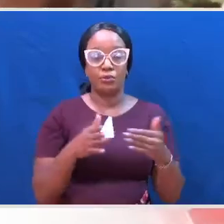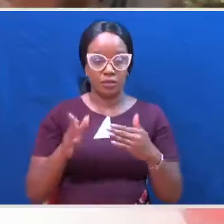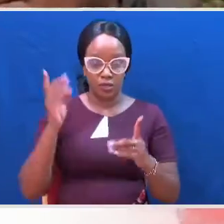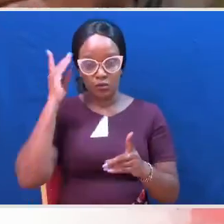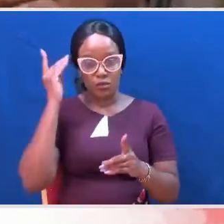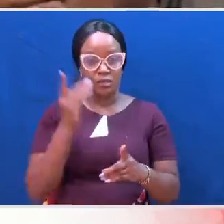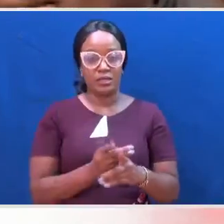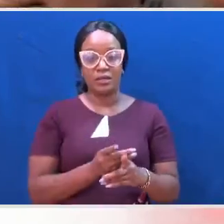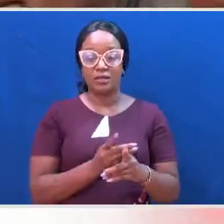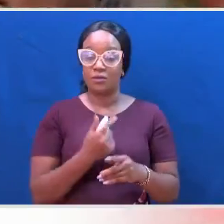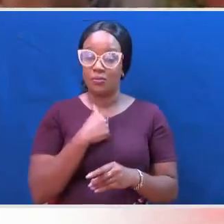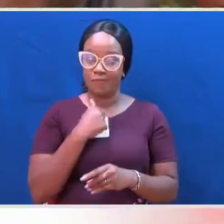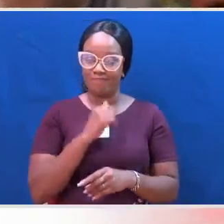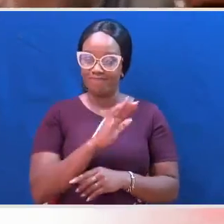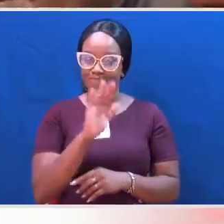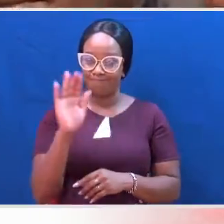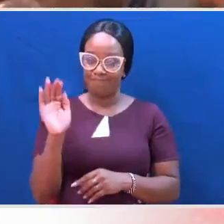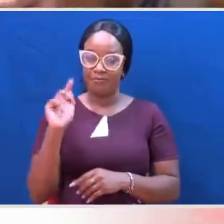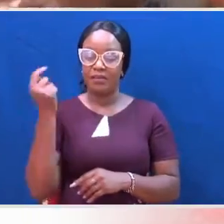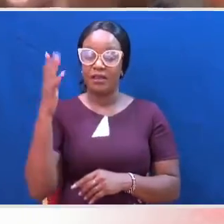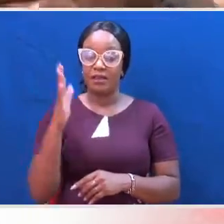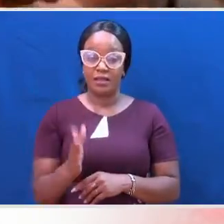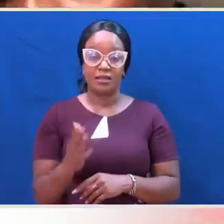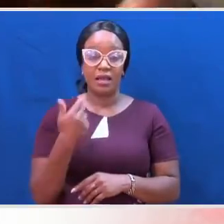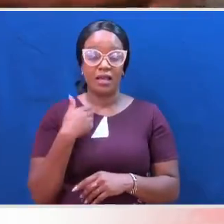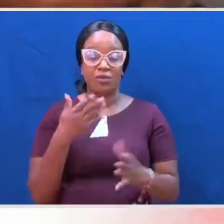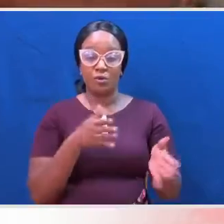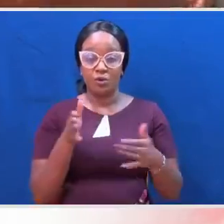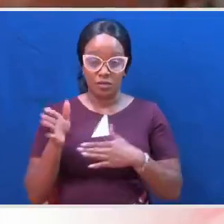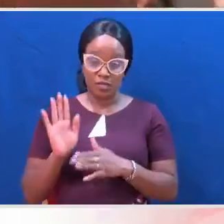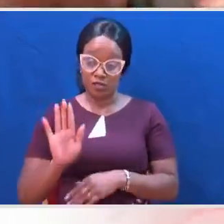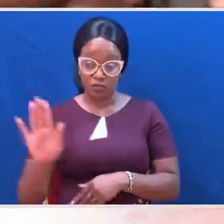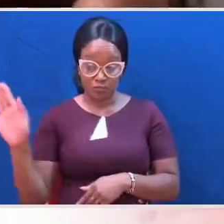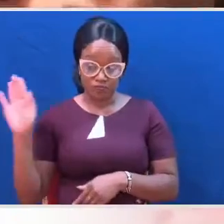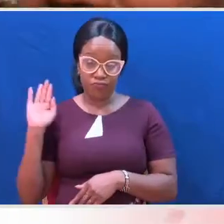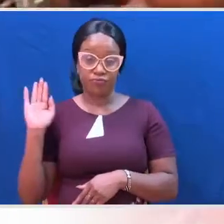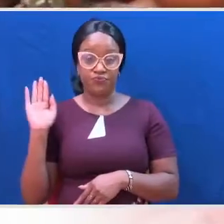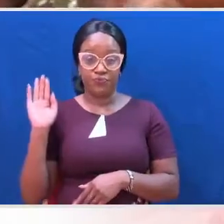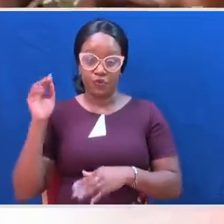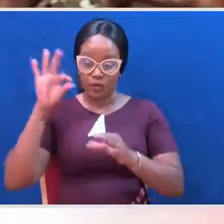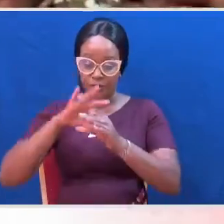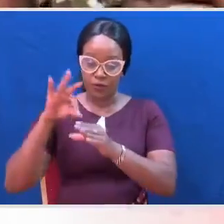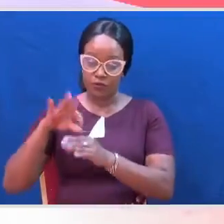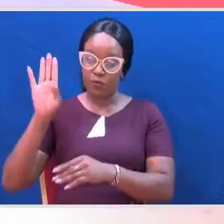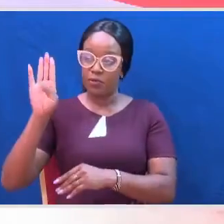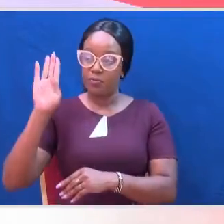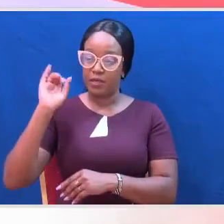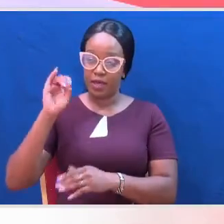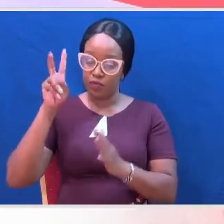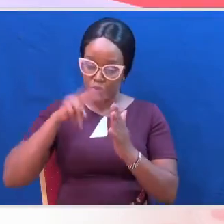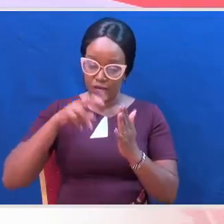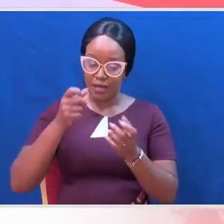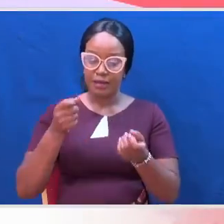kupigwa. So sisi tunaambia tu wananchi, chukueni jukumu ni lenu, mtapigia BBI vile msome na mpige.